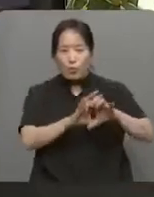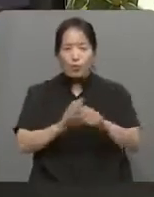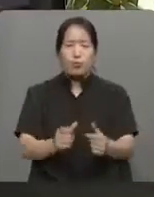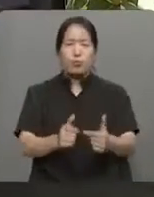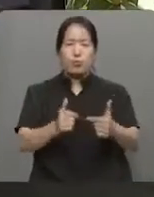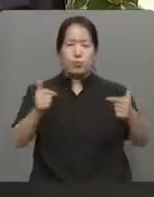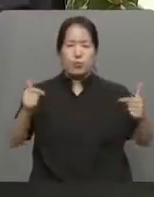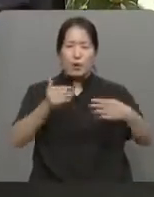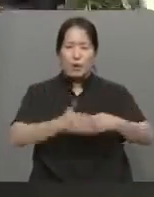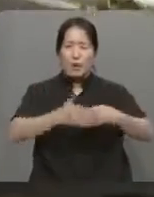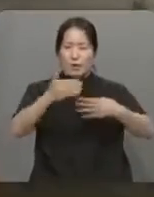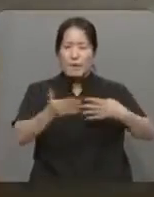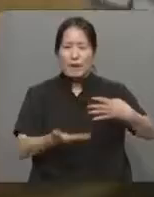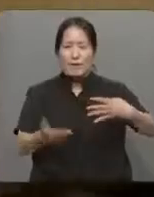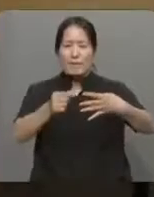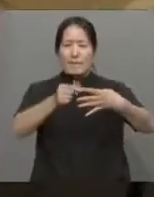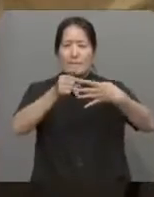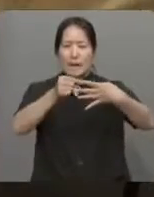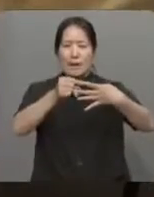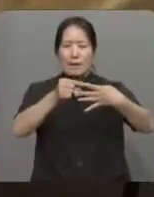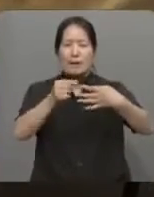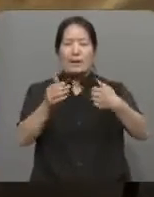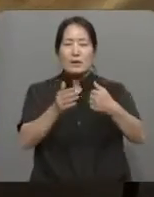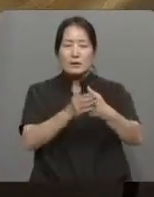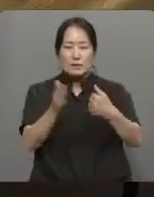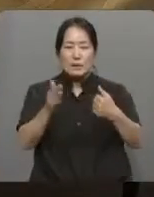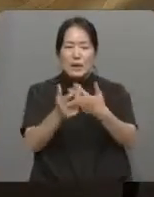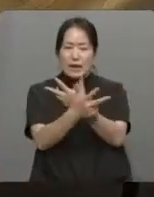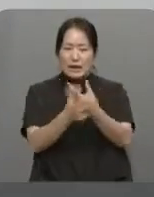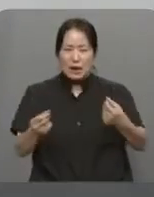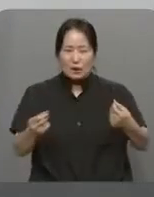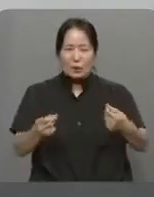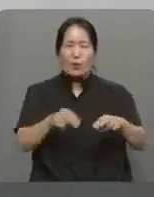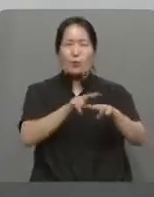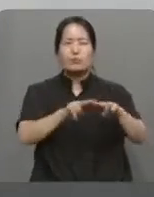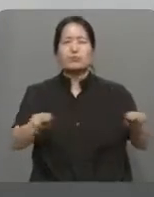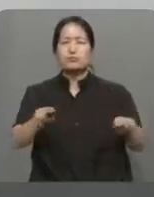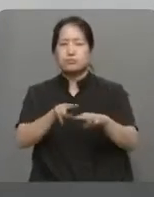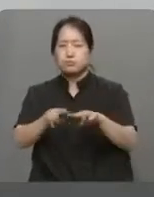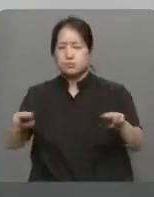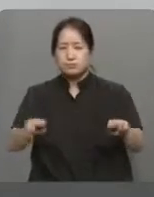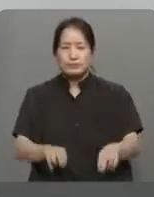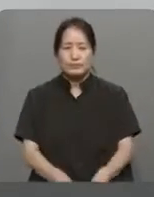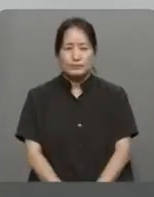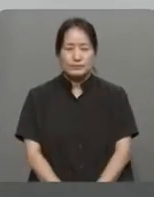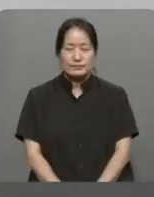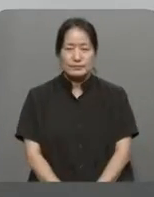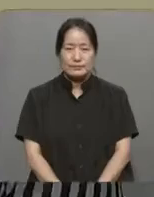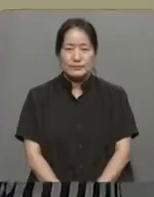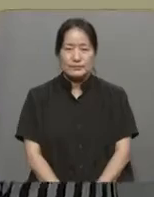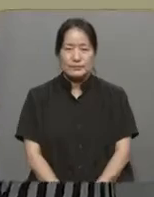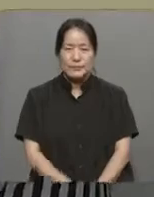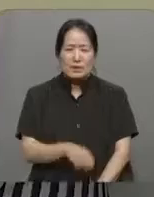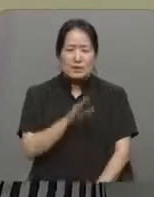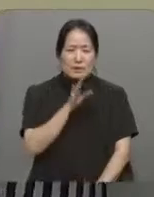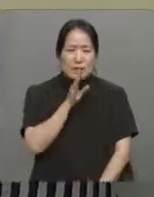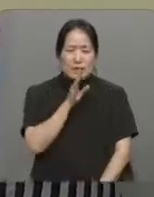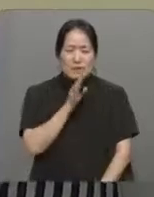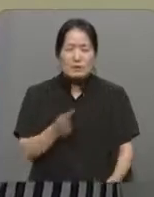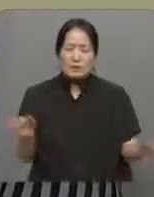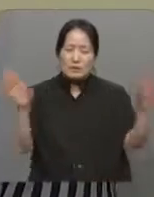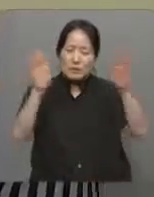급증으로 거리 두기가 4단계로 격상되자 기존 예약도 줄줄이 취소됐습니다. 사실은 밤에 좀 잠을 못